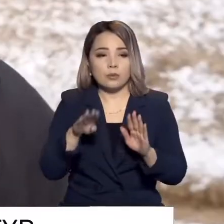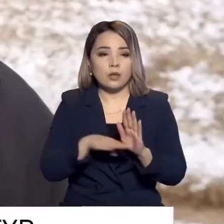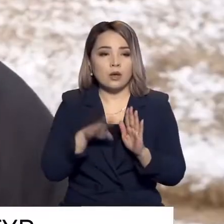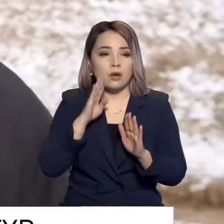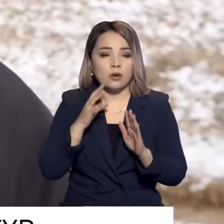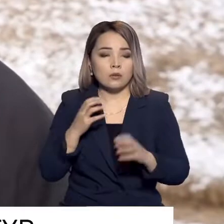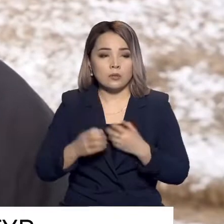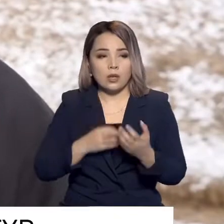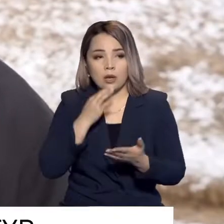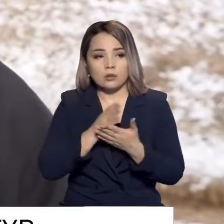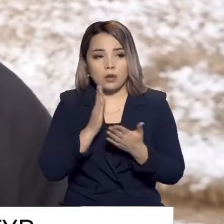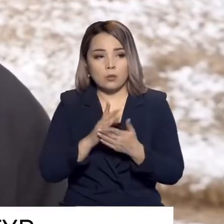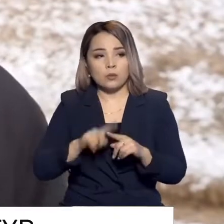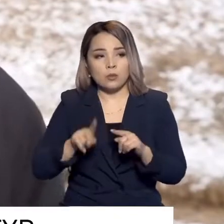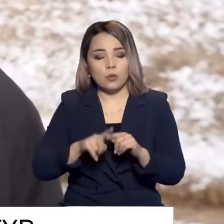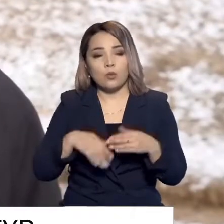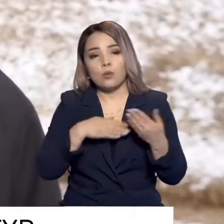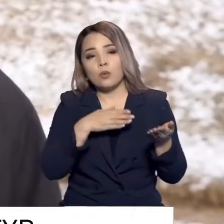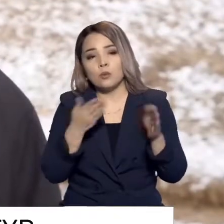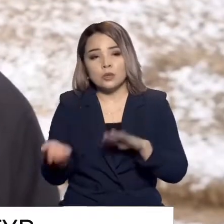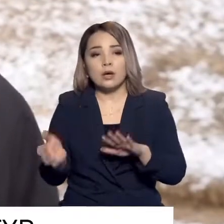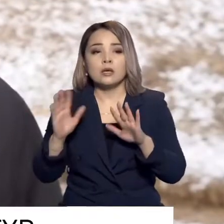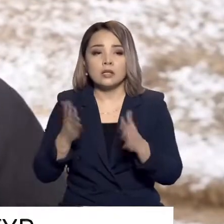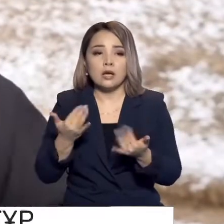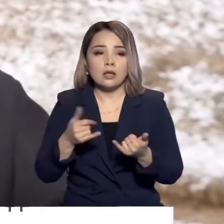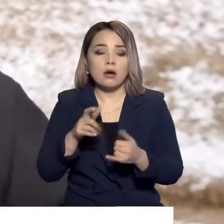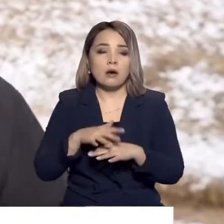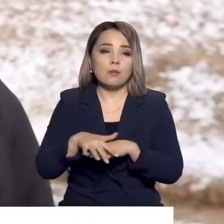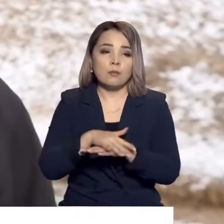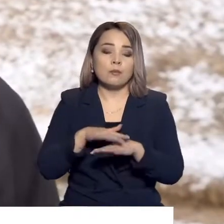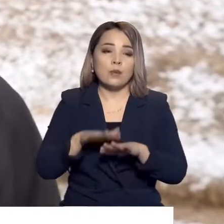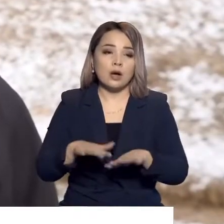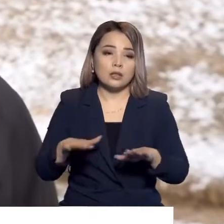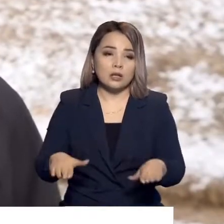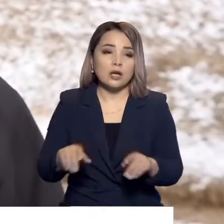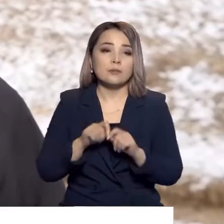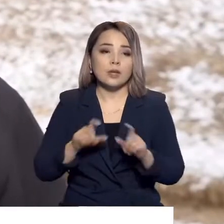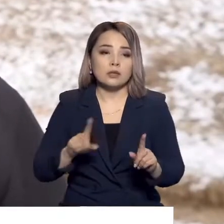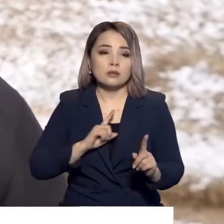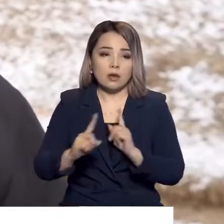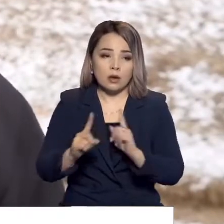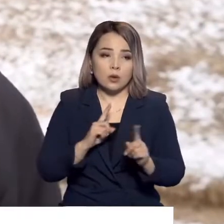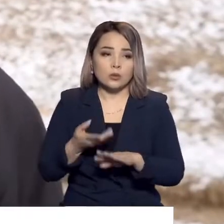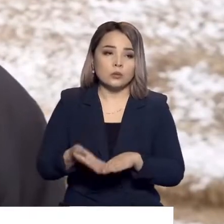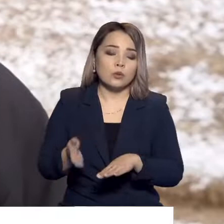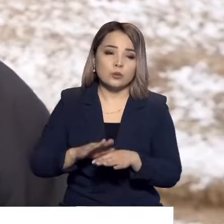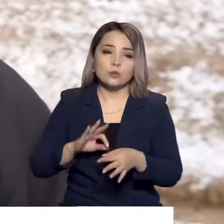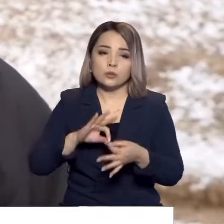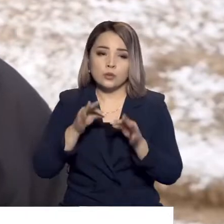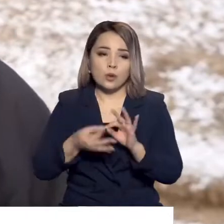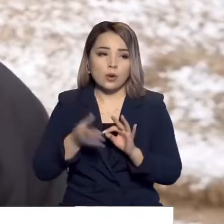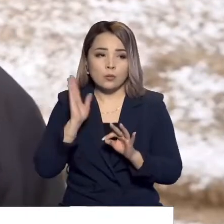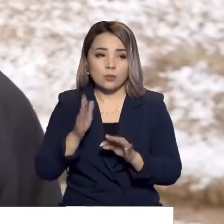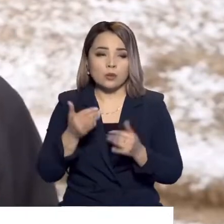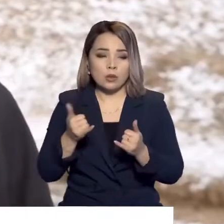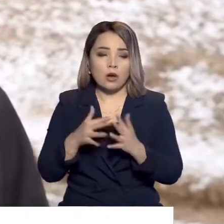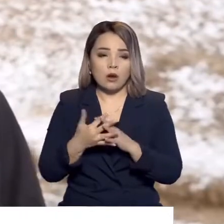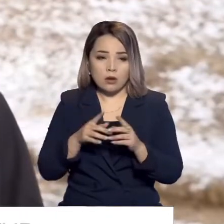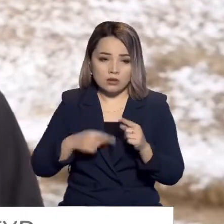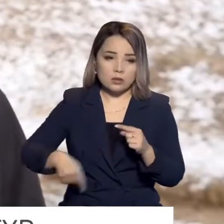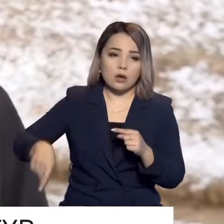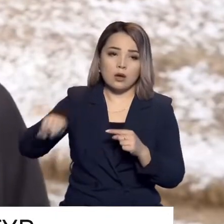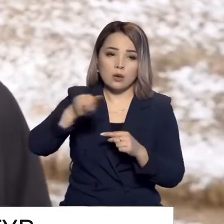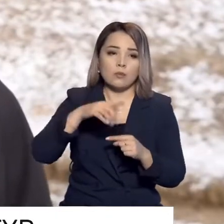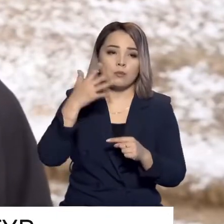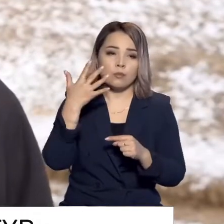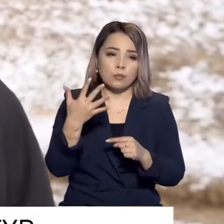Көпір құлауға айналды. Ол көпір құлайтын болса, ауыл балаларының мектепке қатынау қиыншылығы туып, ауылды айланып 4-5 километр